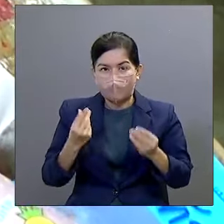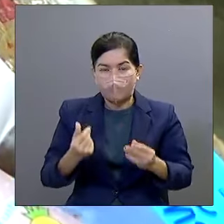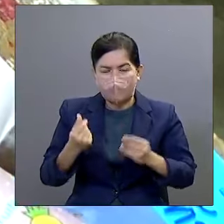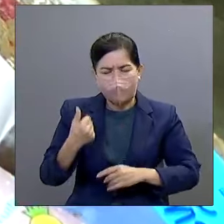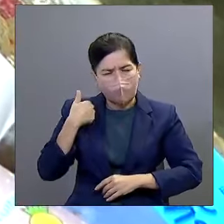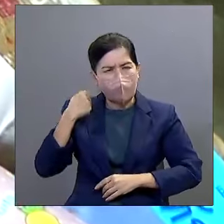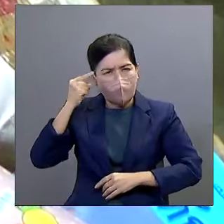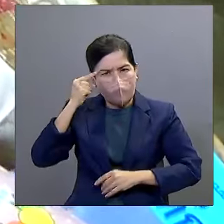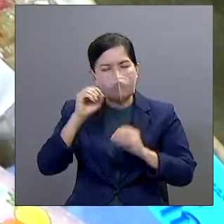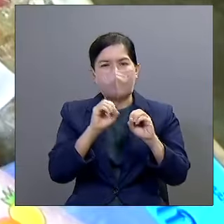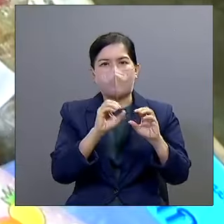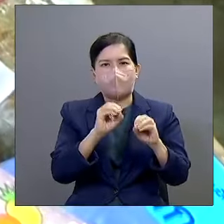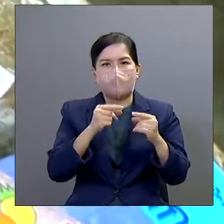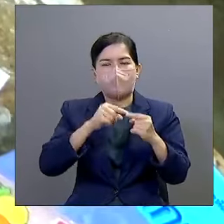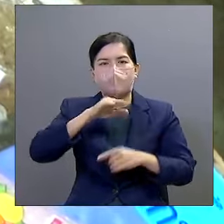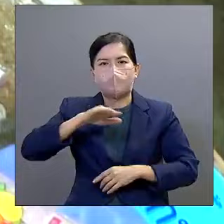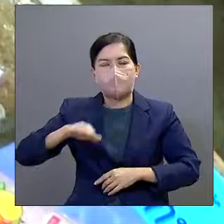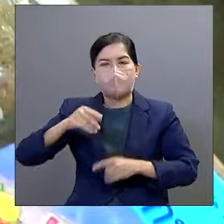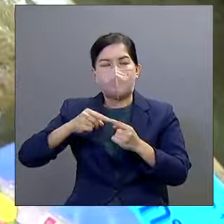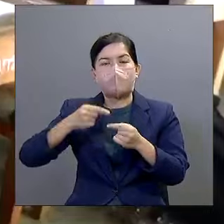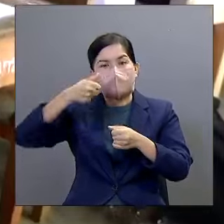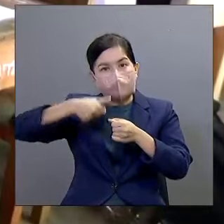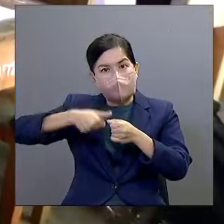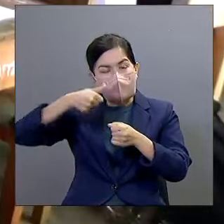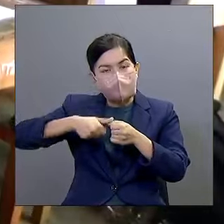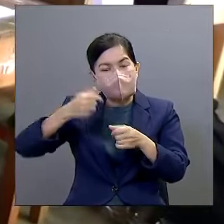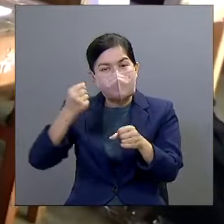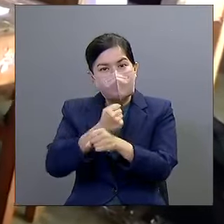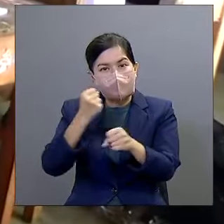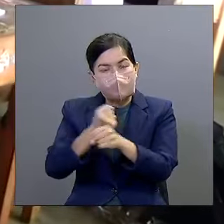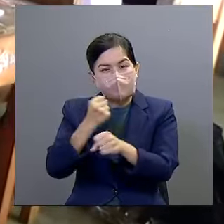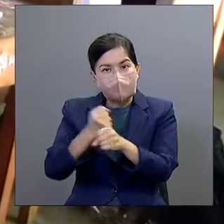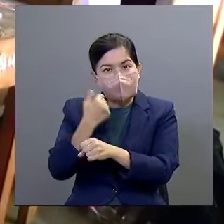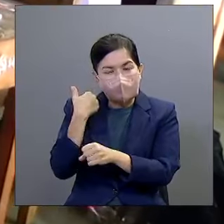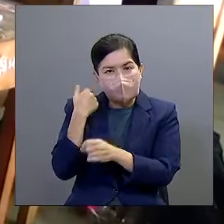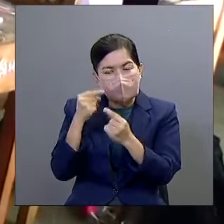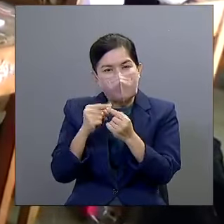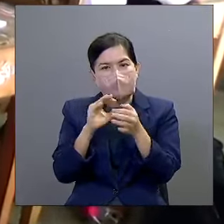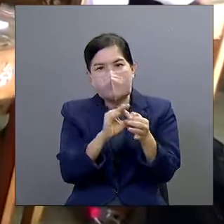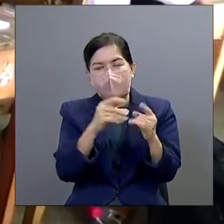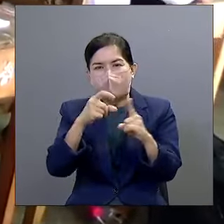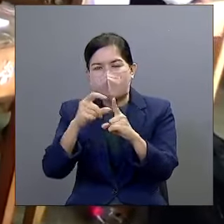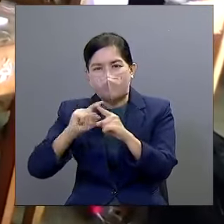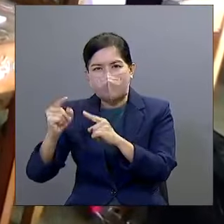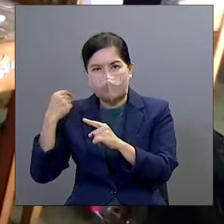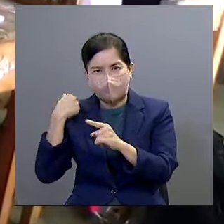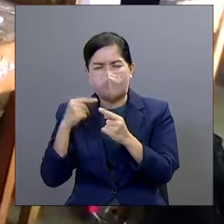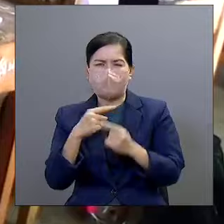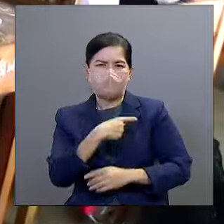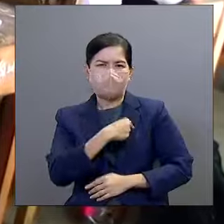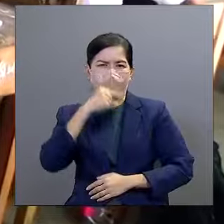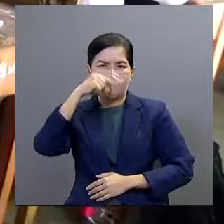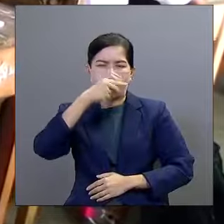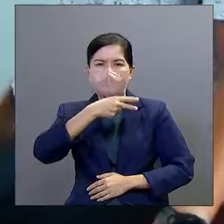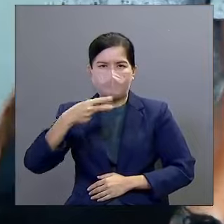ใช่ก็เรียกว่าเป็นการฝึกพัฒนาการด้านการสมองของเด็กๆนะคะฝึกความคิดความอ่านและทำให้เด็กๆรักการเรียนวิชาภาษาไ